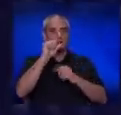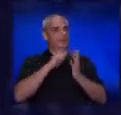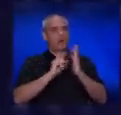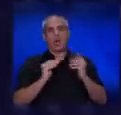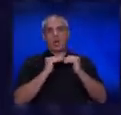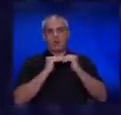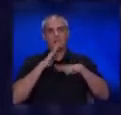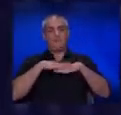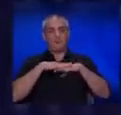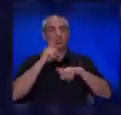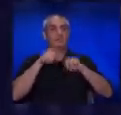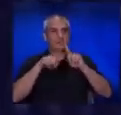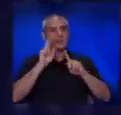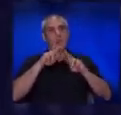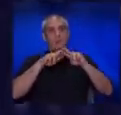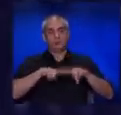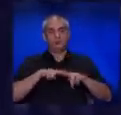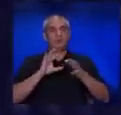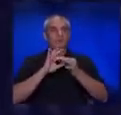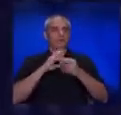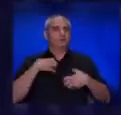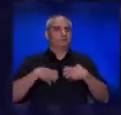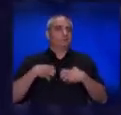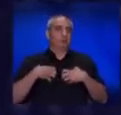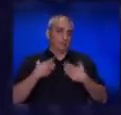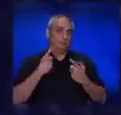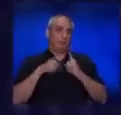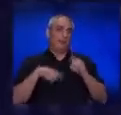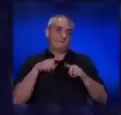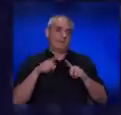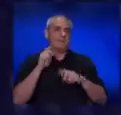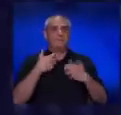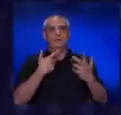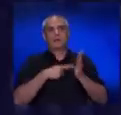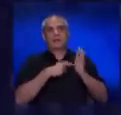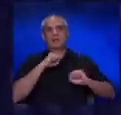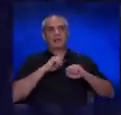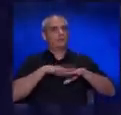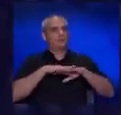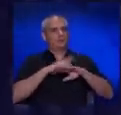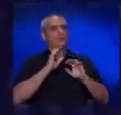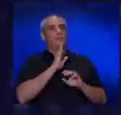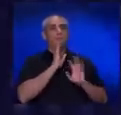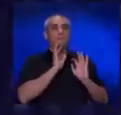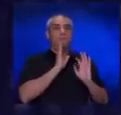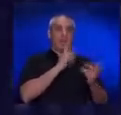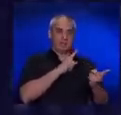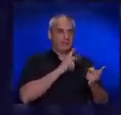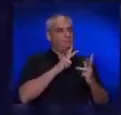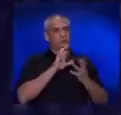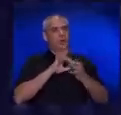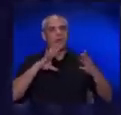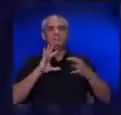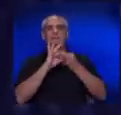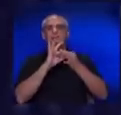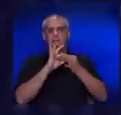התאמה מקצועית ולעיתים עלולים להישאר בהקשר הזה משקעים שיכולים להוביל להצגת התנהלות מקצועית תקינה כבעייתית באופן של הוצאה